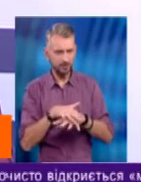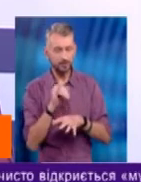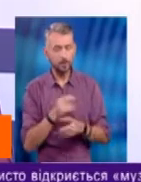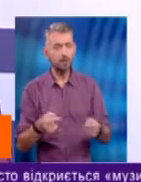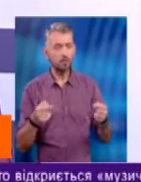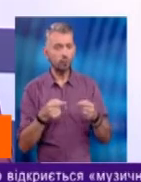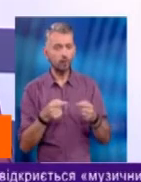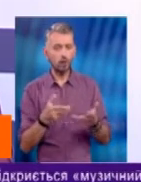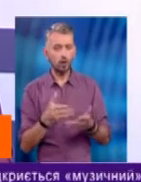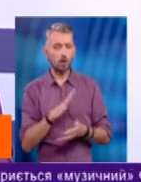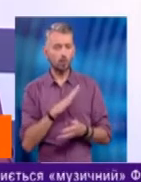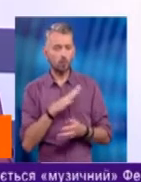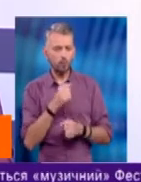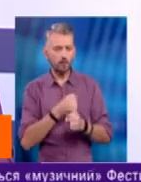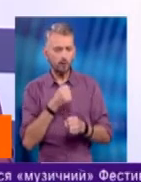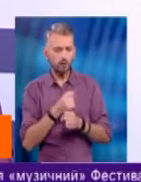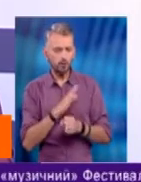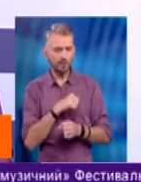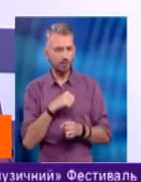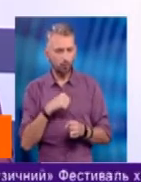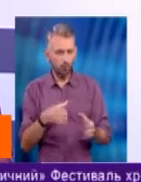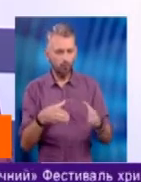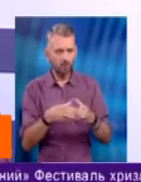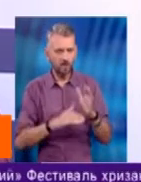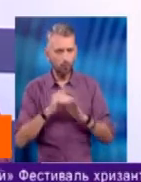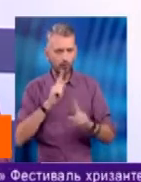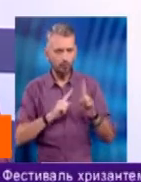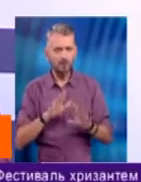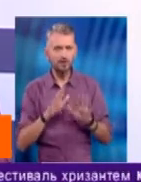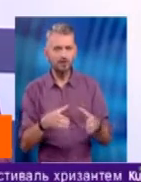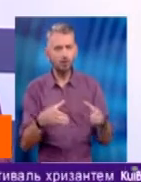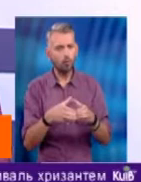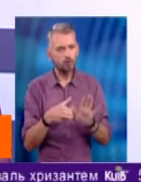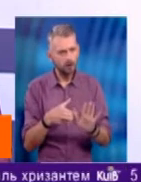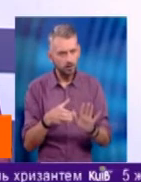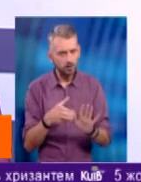відповідно, було випрацьовано в самому комітеті Верховної Ради, до речі, тільки в комітеті, тому що